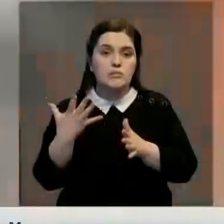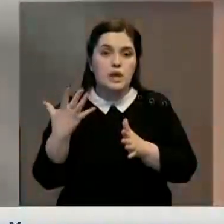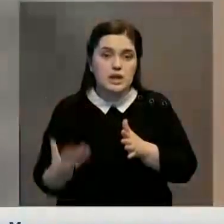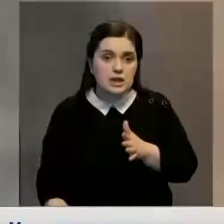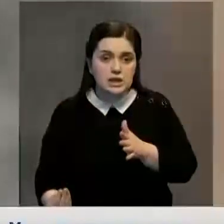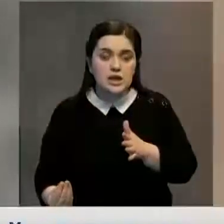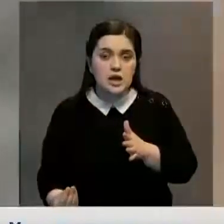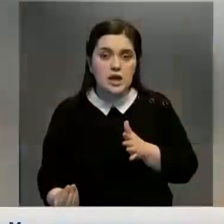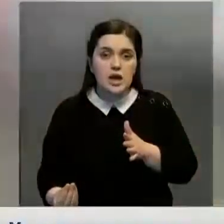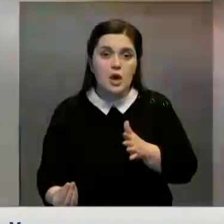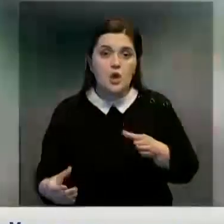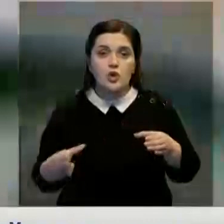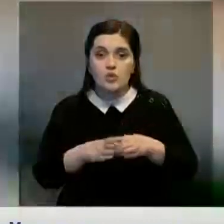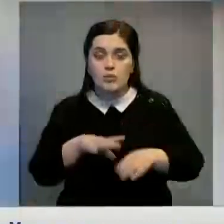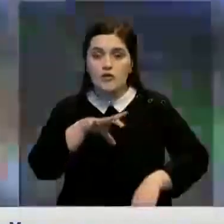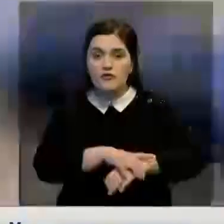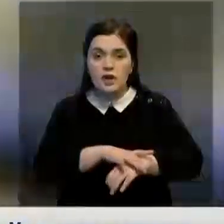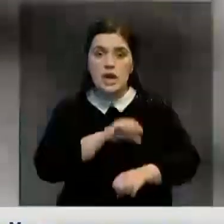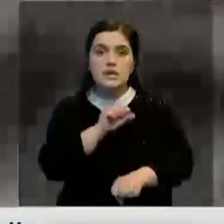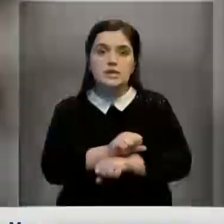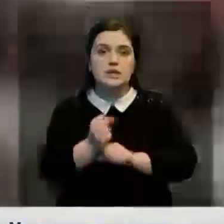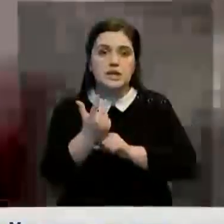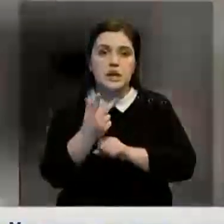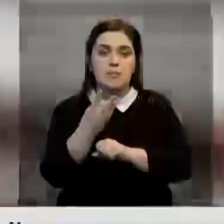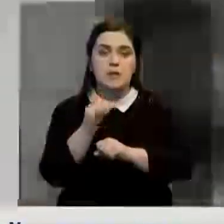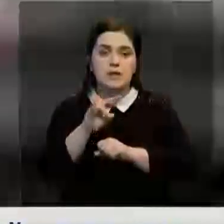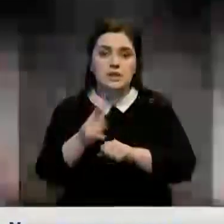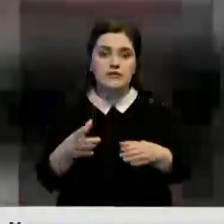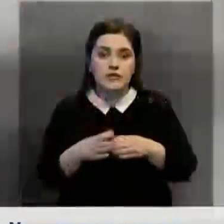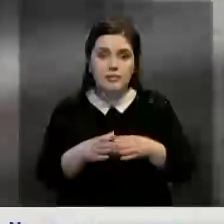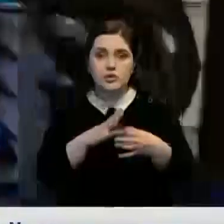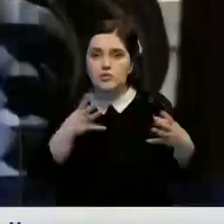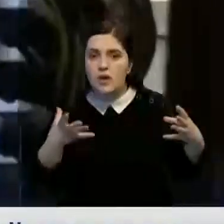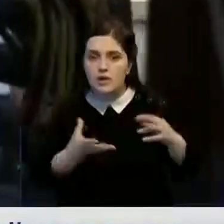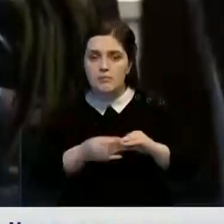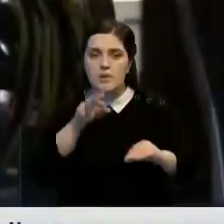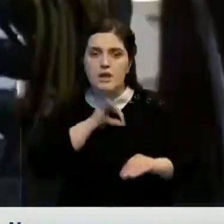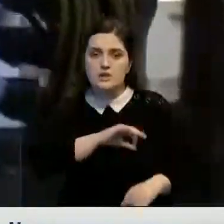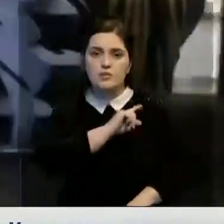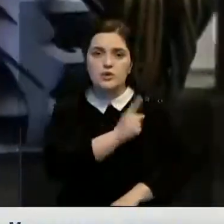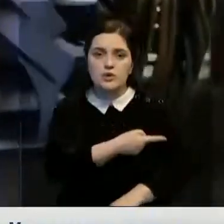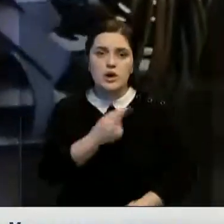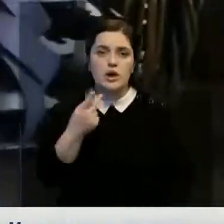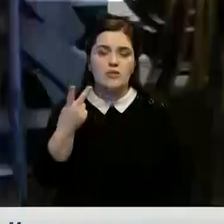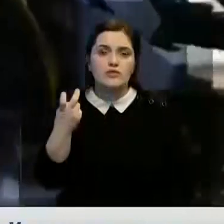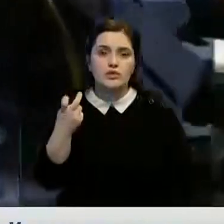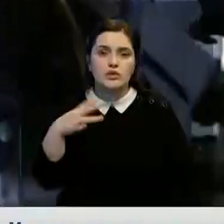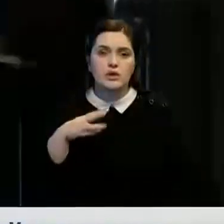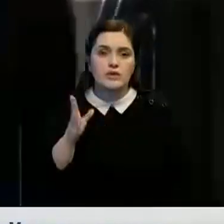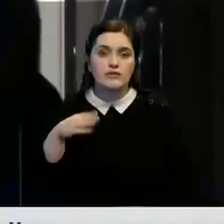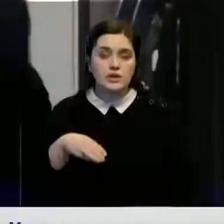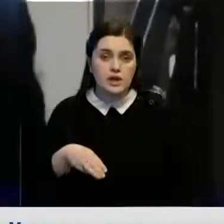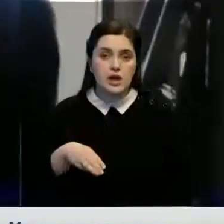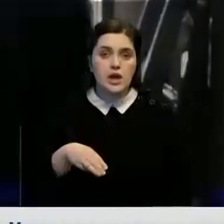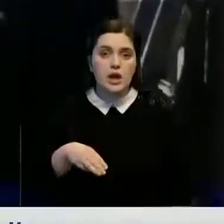заявили, что за 5 дней мобильные группы выявили и остановили 13 майнинговых ферм с суммарной потребляемой мощностью более 200